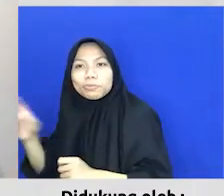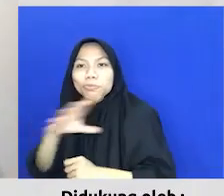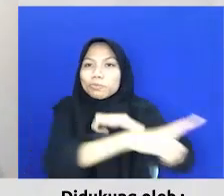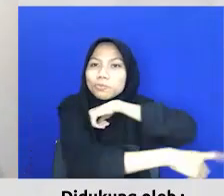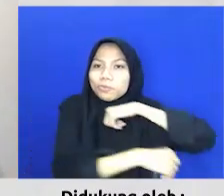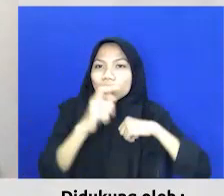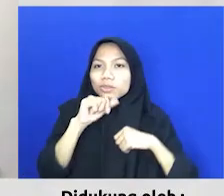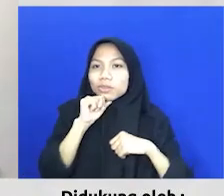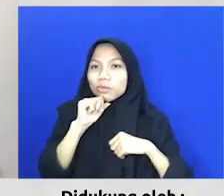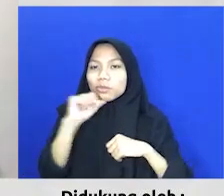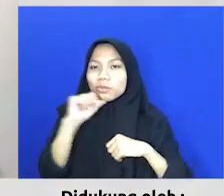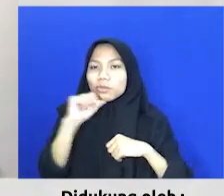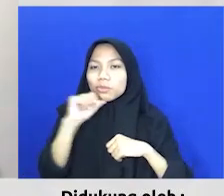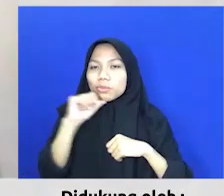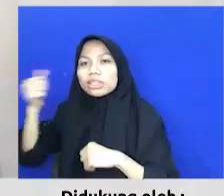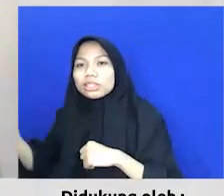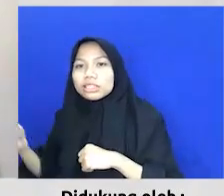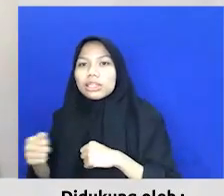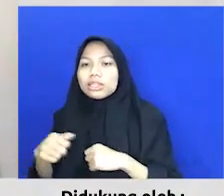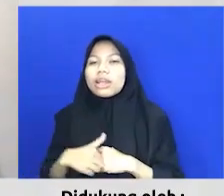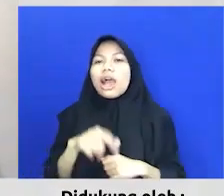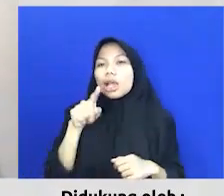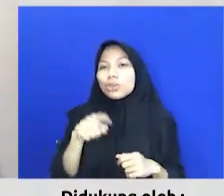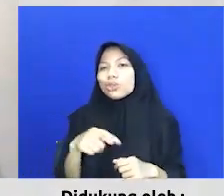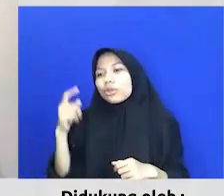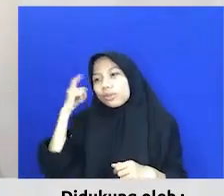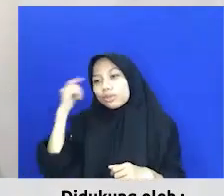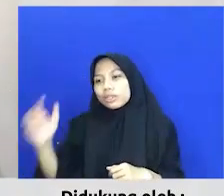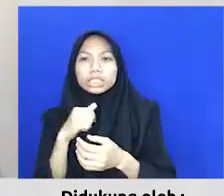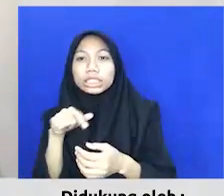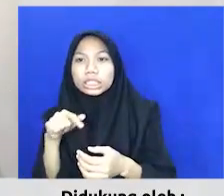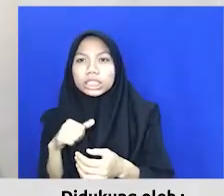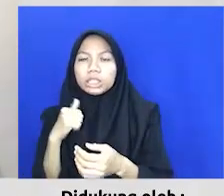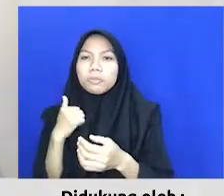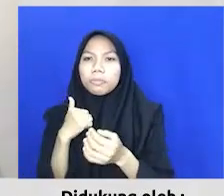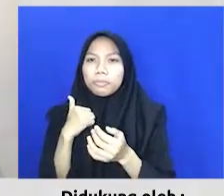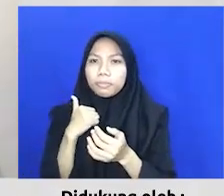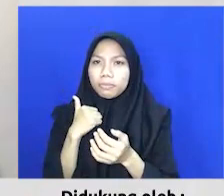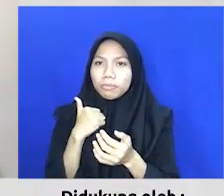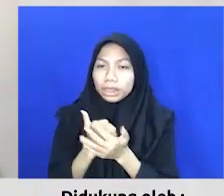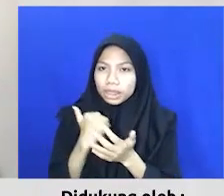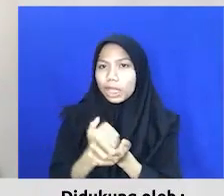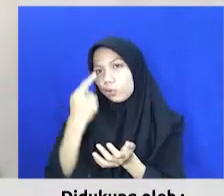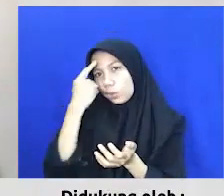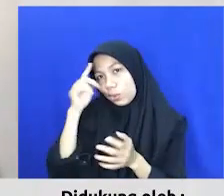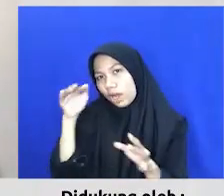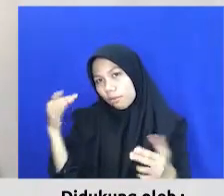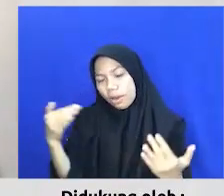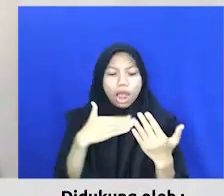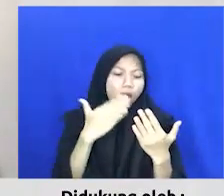dunia teater sandiwara atau yeah. teater dan sastra di usia sangat muda di era Jepang ya Pak. Dia ikut